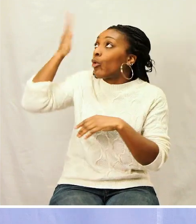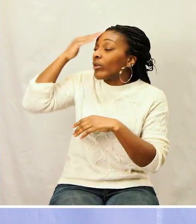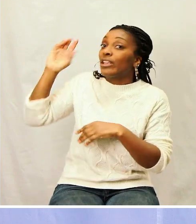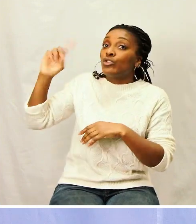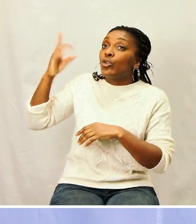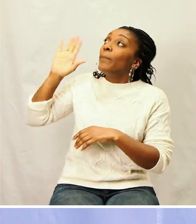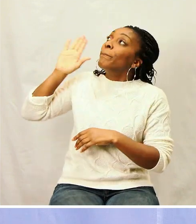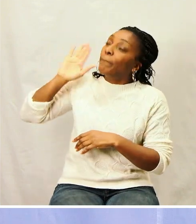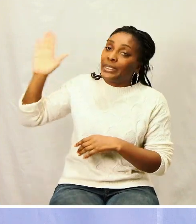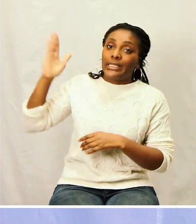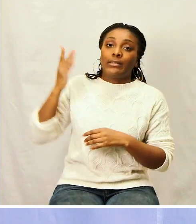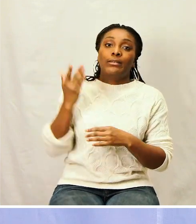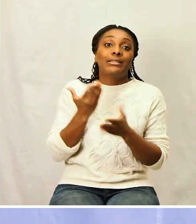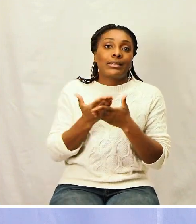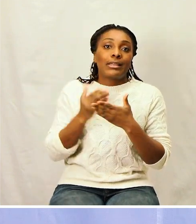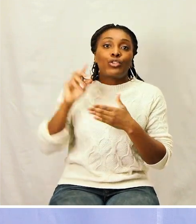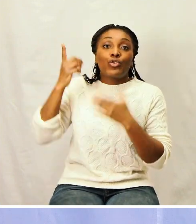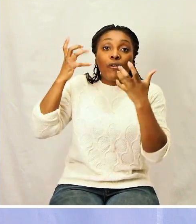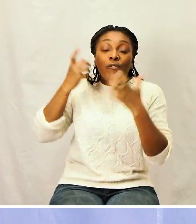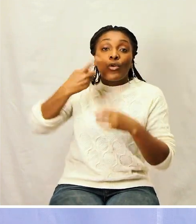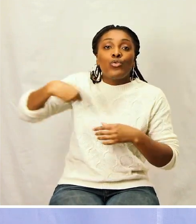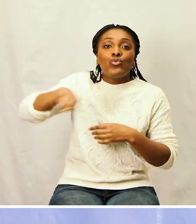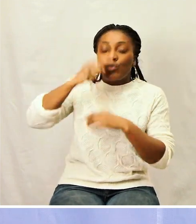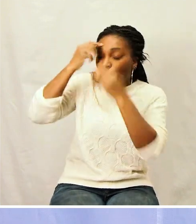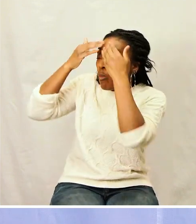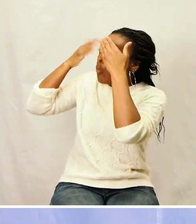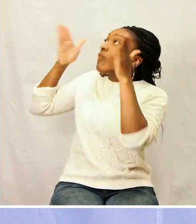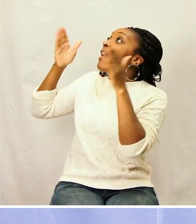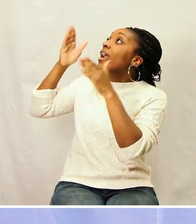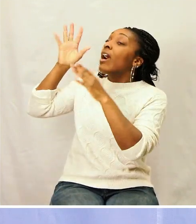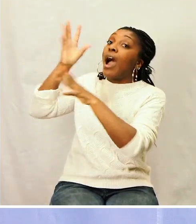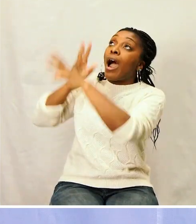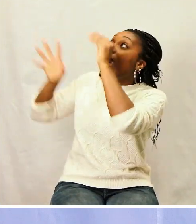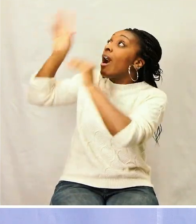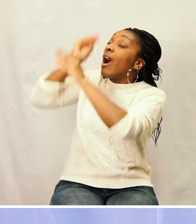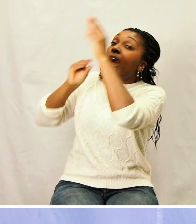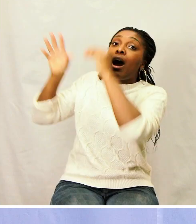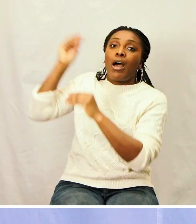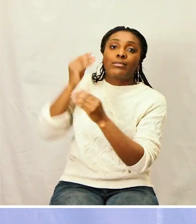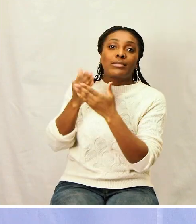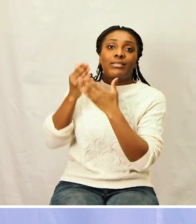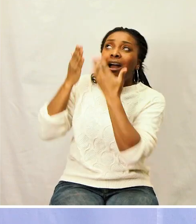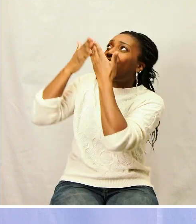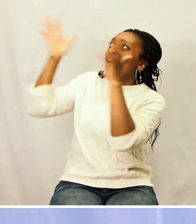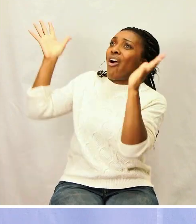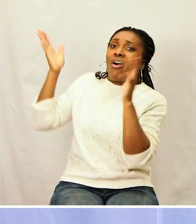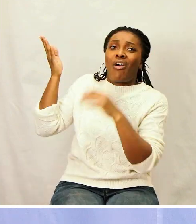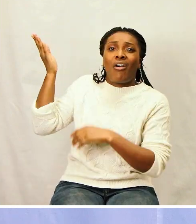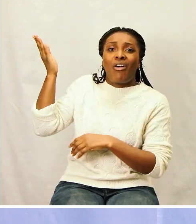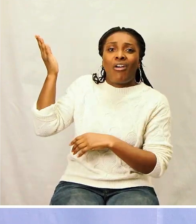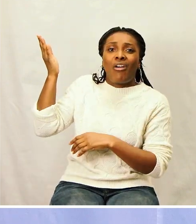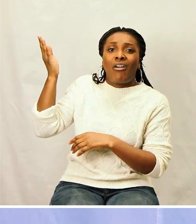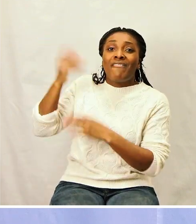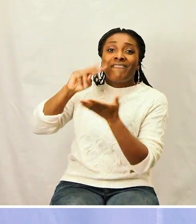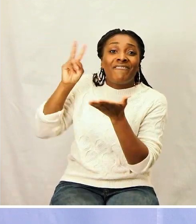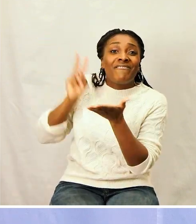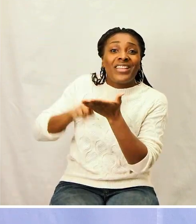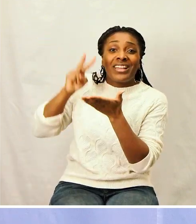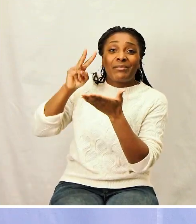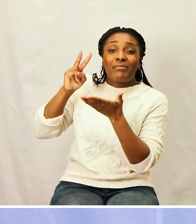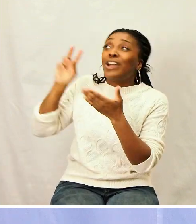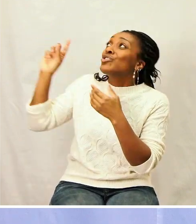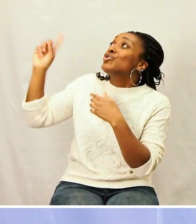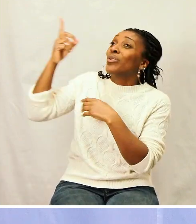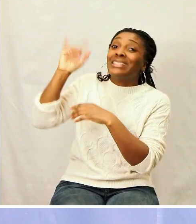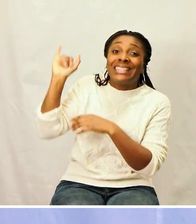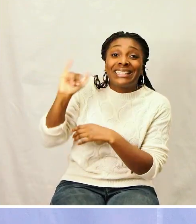vraiment et c'est dans cette connaissance que Dieu veut nous faire grandir et nous faire grandir dans quelle connaissance dans la connaissance de la véritable image de Dieu